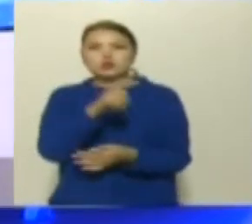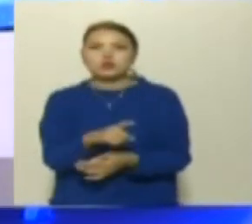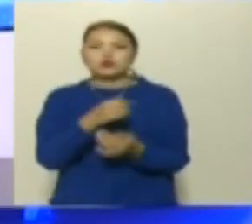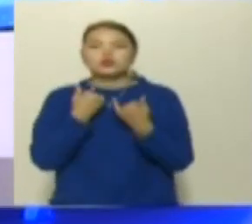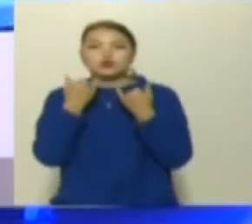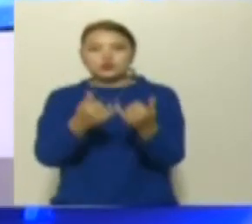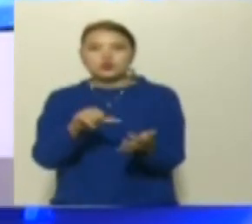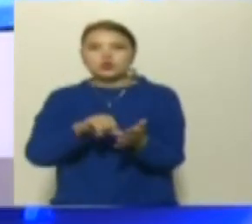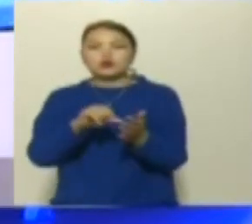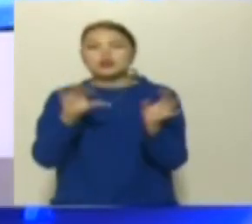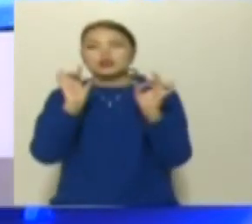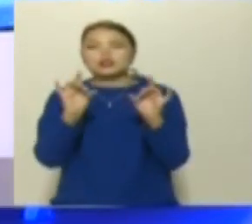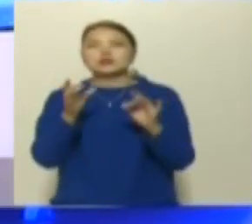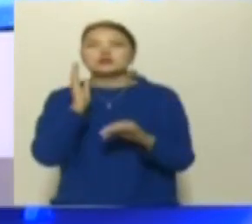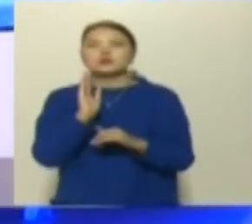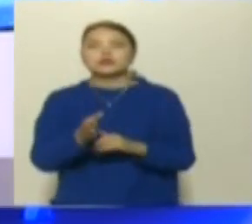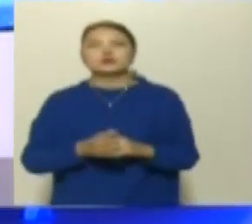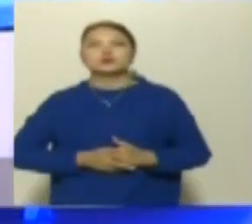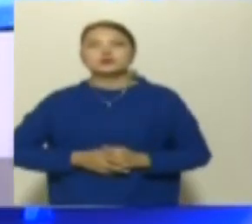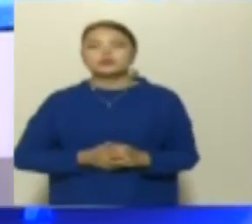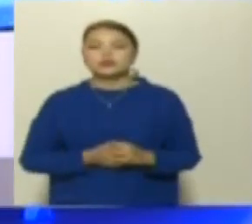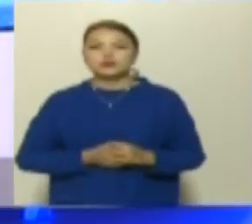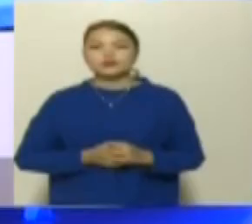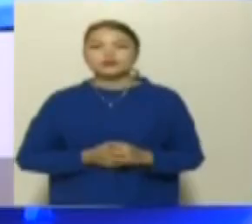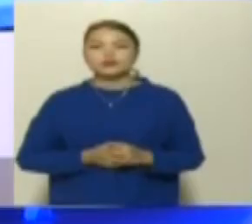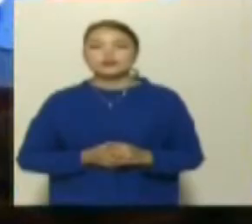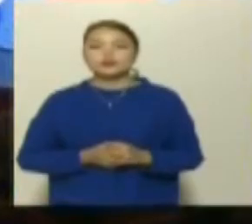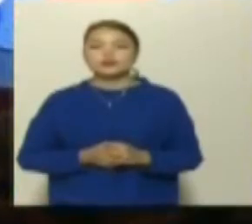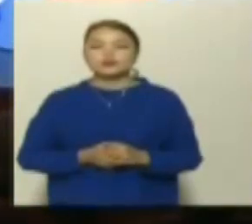тұрғындар қатысты. Тақырыпты әріптесім Жансая Жансақтар қатады.